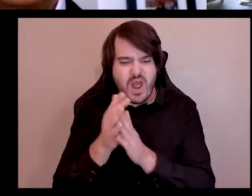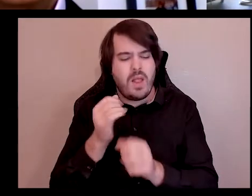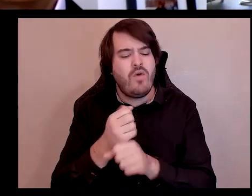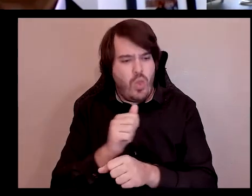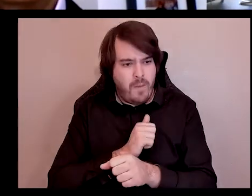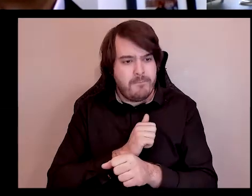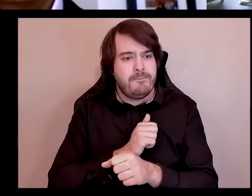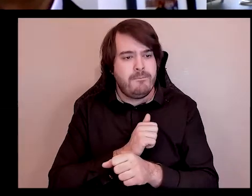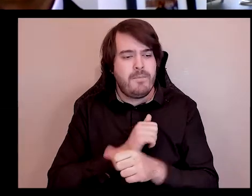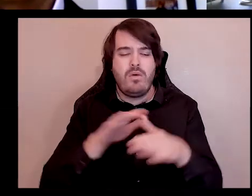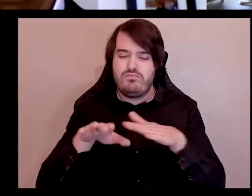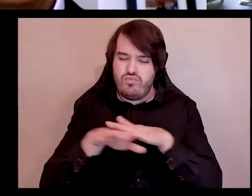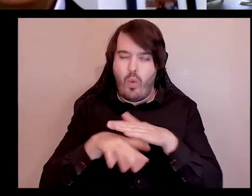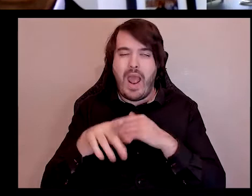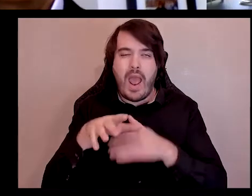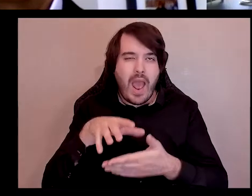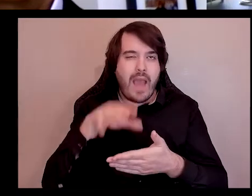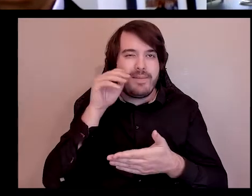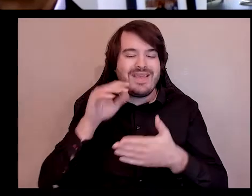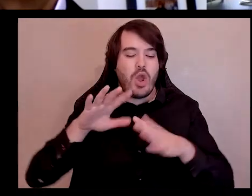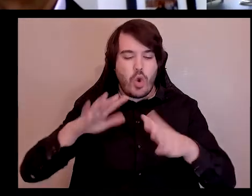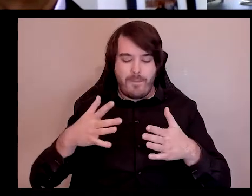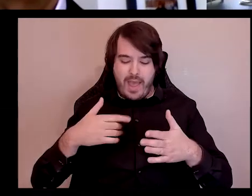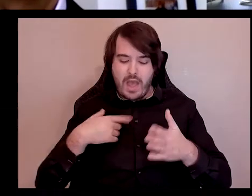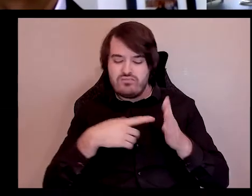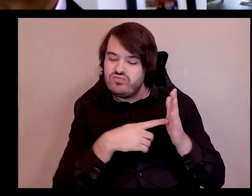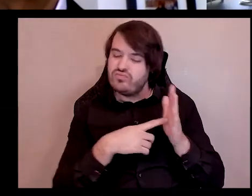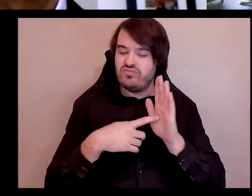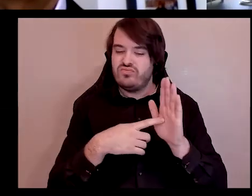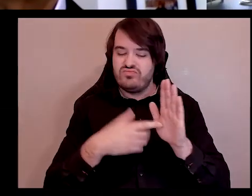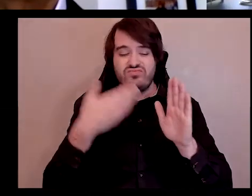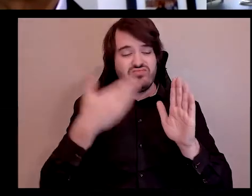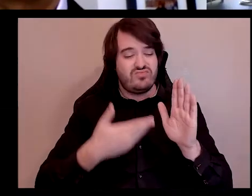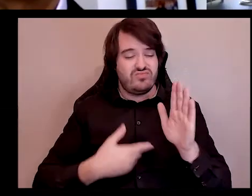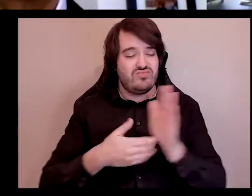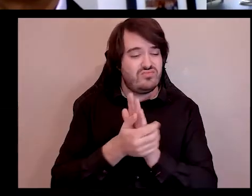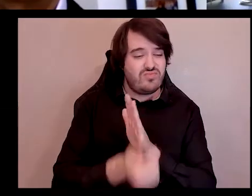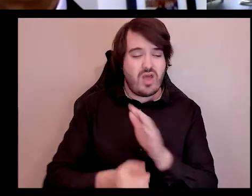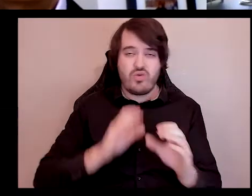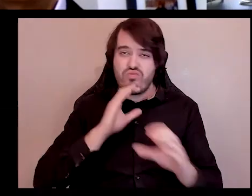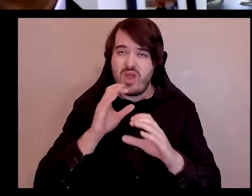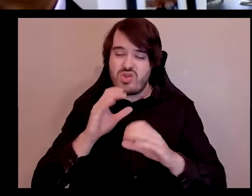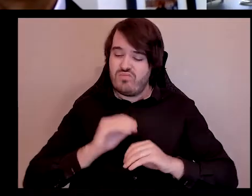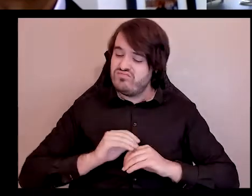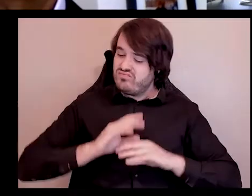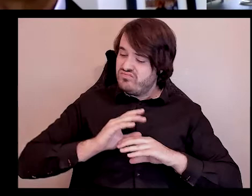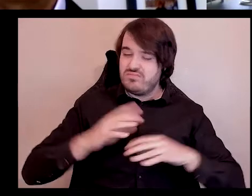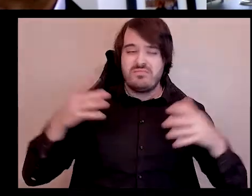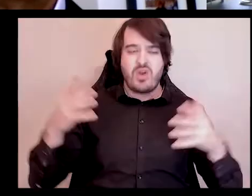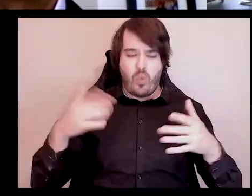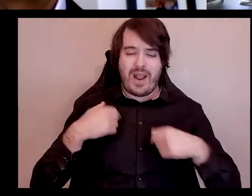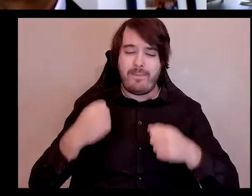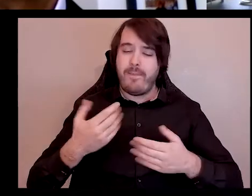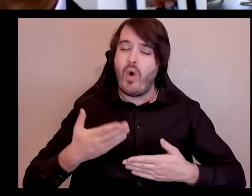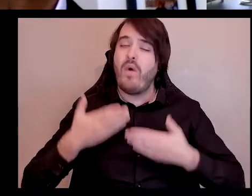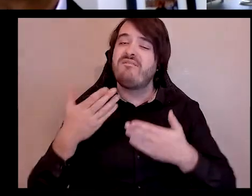habituel en leur disant, si à l'issue de tout ça, vous décidez, maintenez votre décision de devenir travailleur autonome, au moins vous aurez